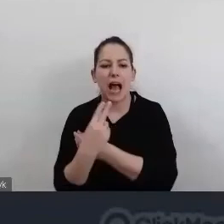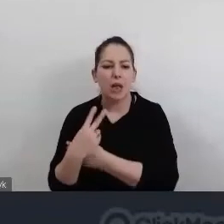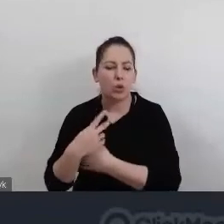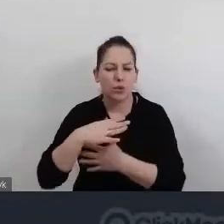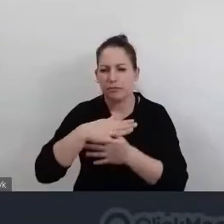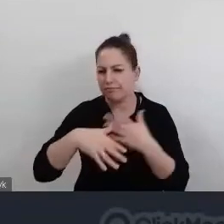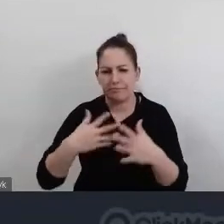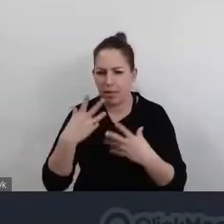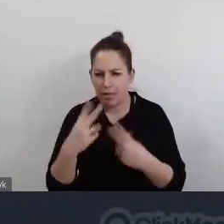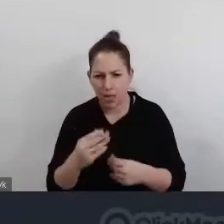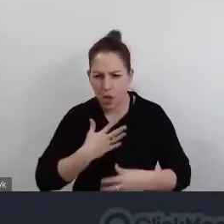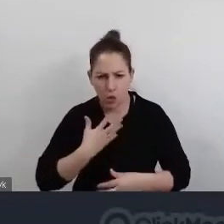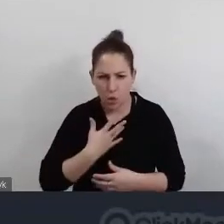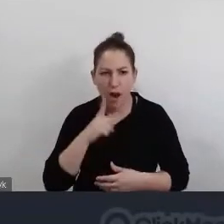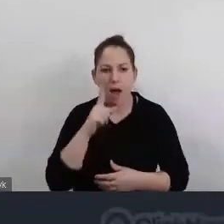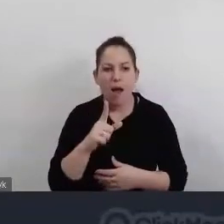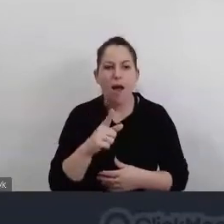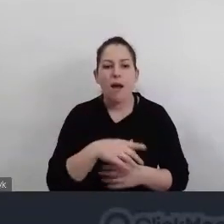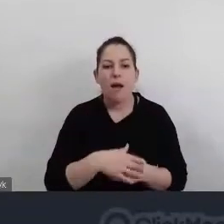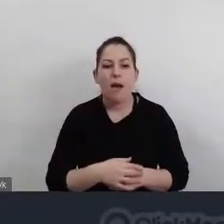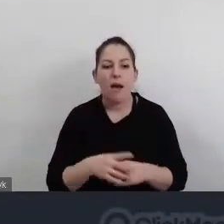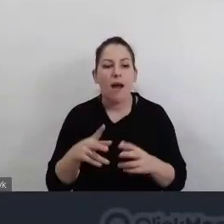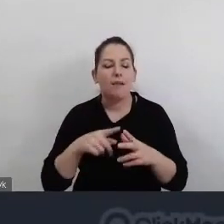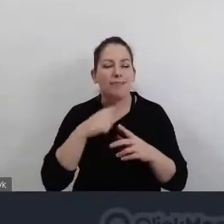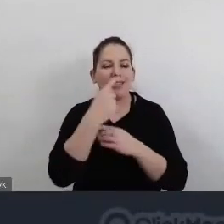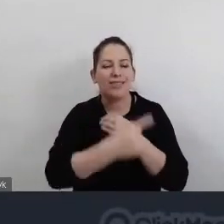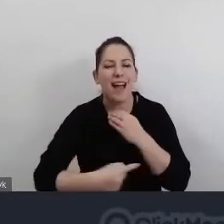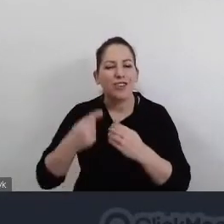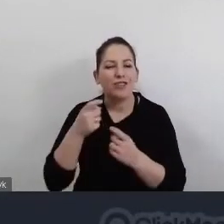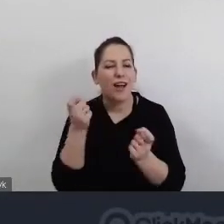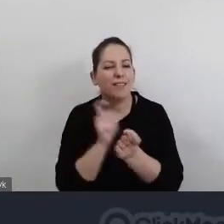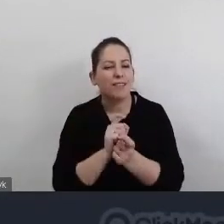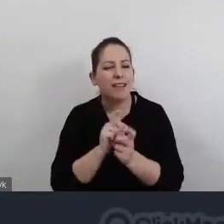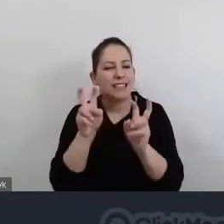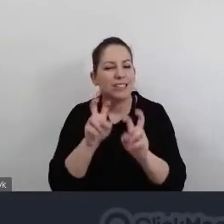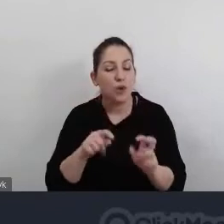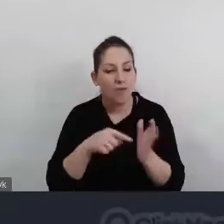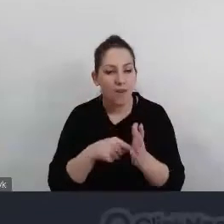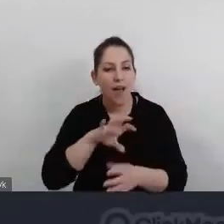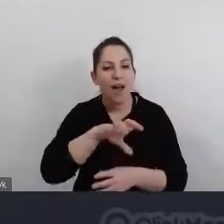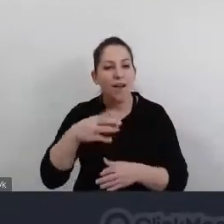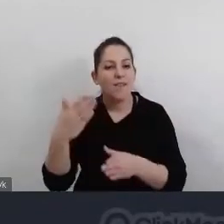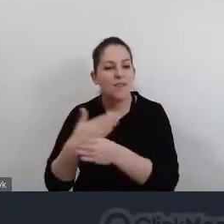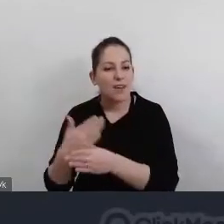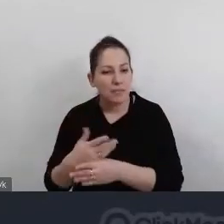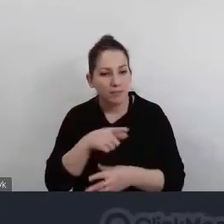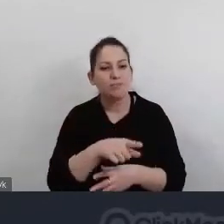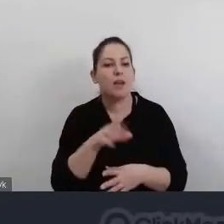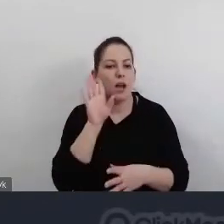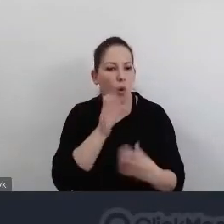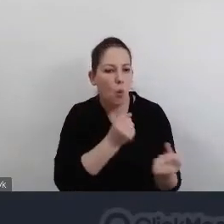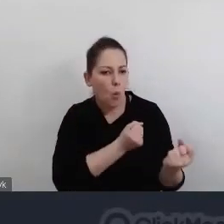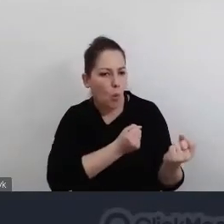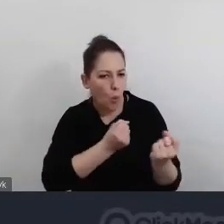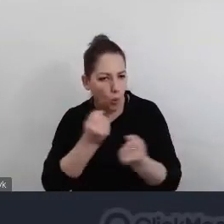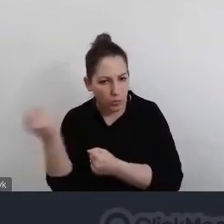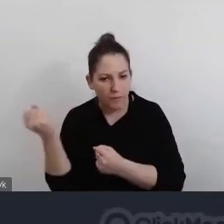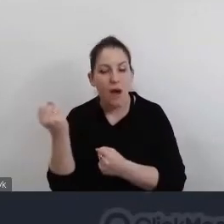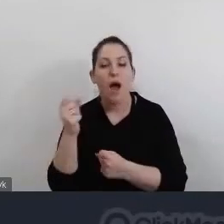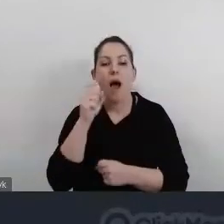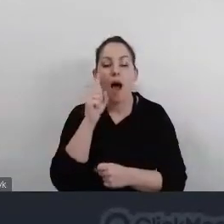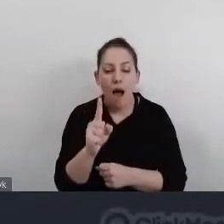z tego względu, że tarcza ta antykryzysowa spowodowała, że te podmioty to zatrudnienie utrzymywały.